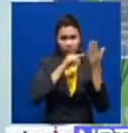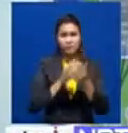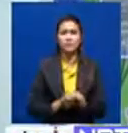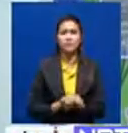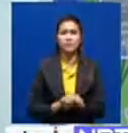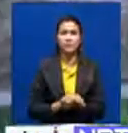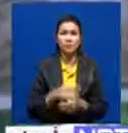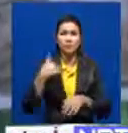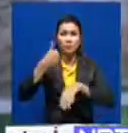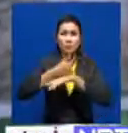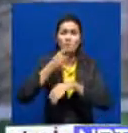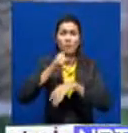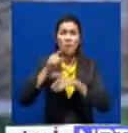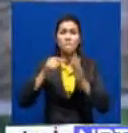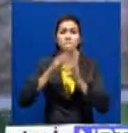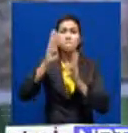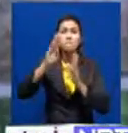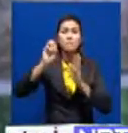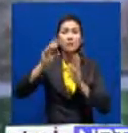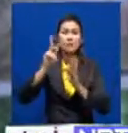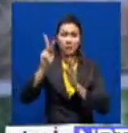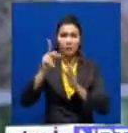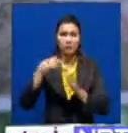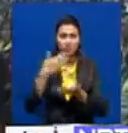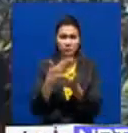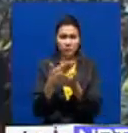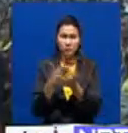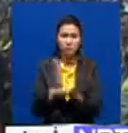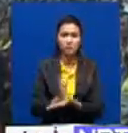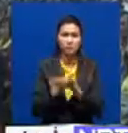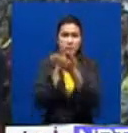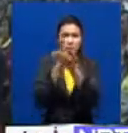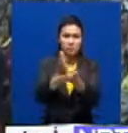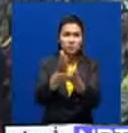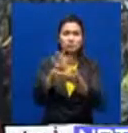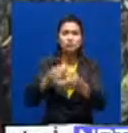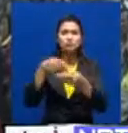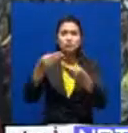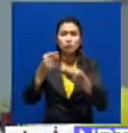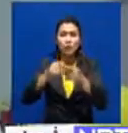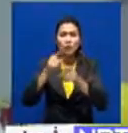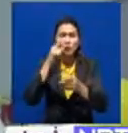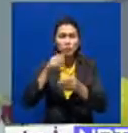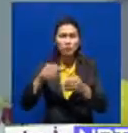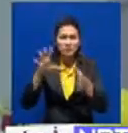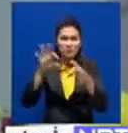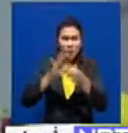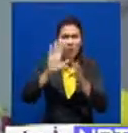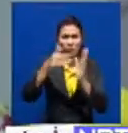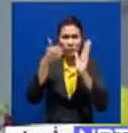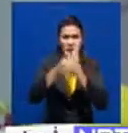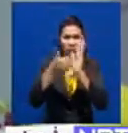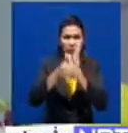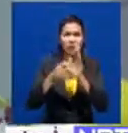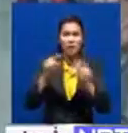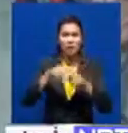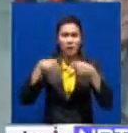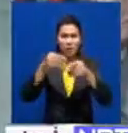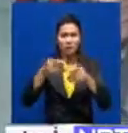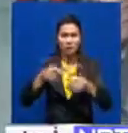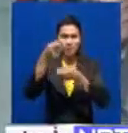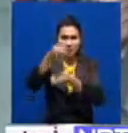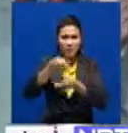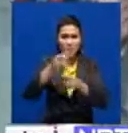ผู้ว่าราชการจังหวัดบึงกาฬเป็นประธานมอบเงินช่วยเหลือเกษตรกรตามโครงการชดเชยนำร่องในภาคอีสานให้แก่เกษตรกร